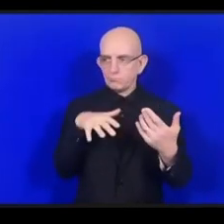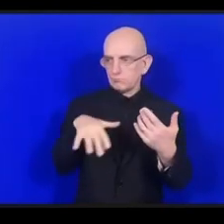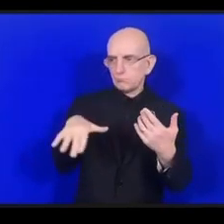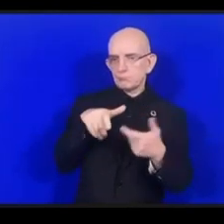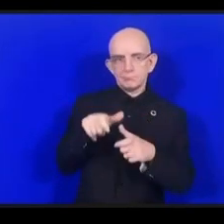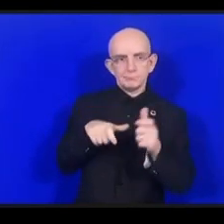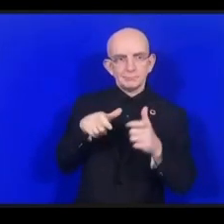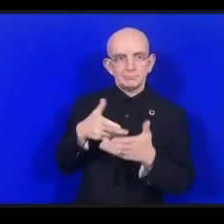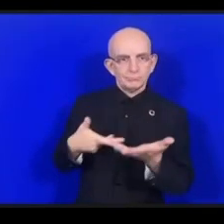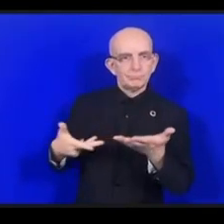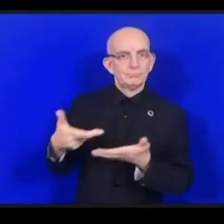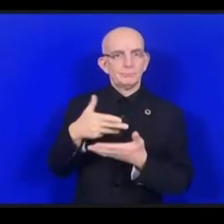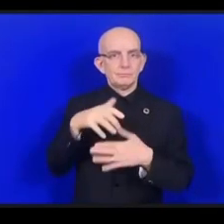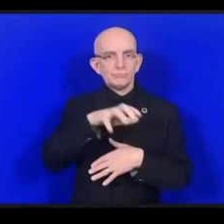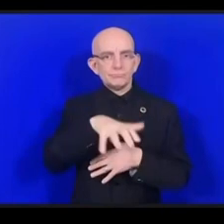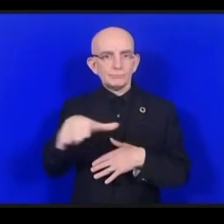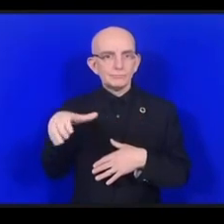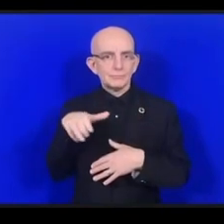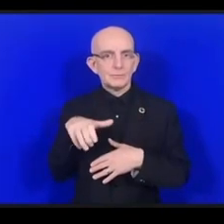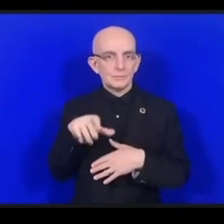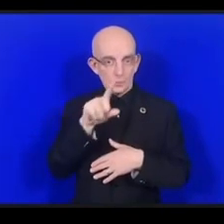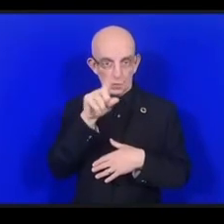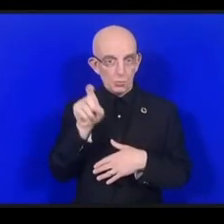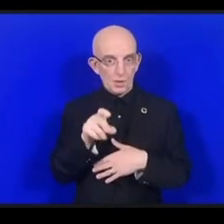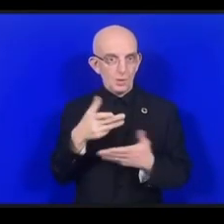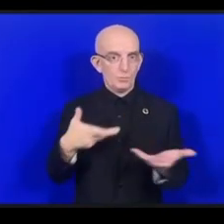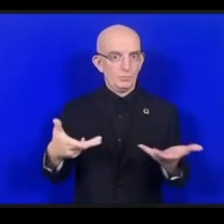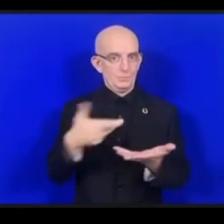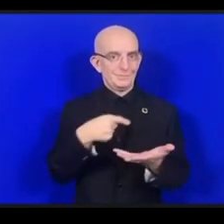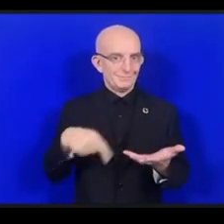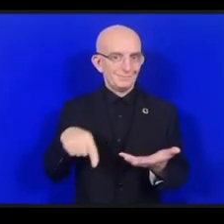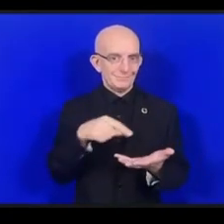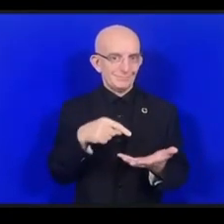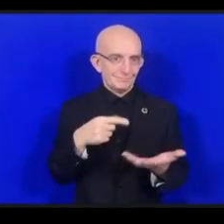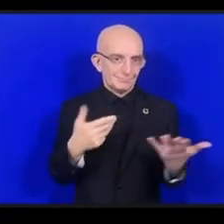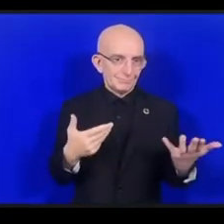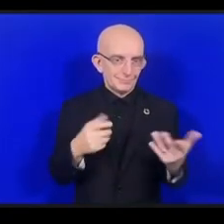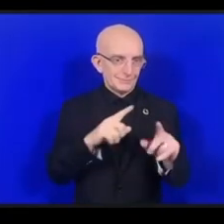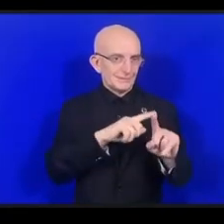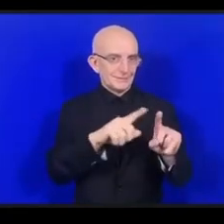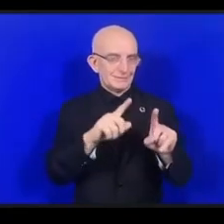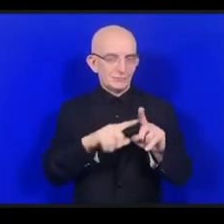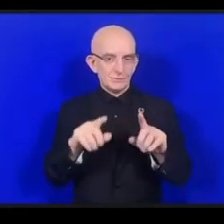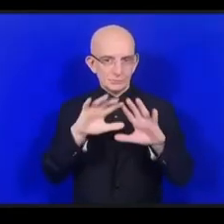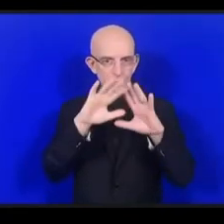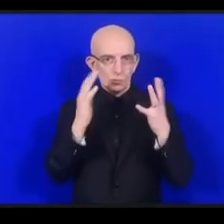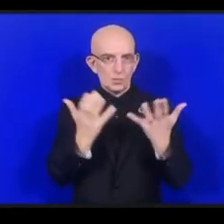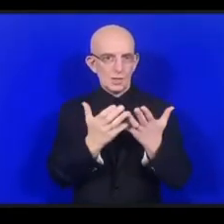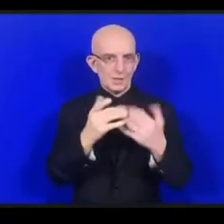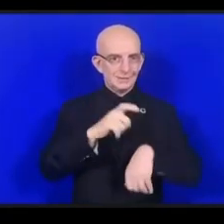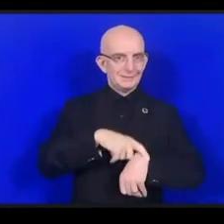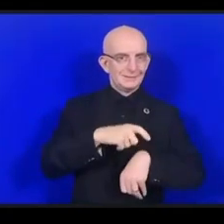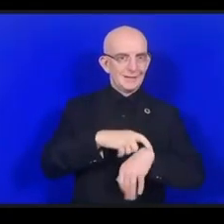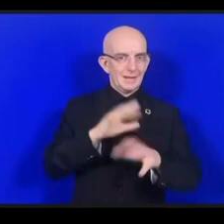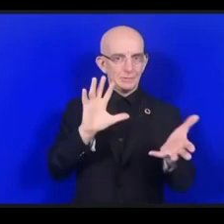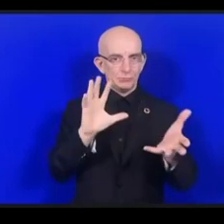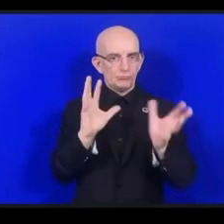触，能够让大家围绕着共同的目标呢，一起去努